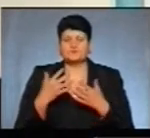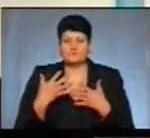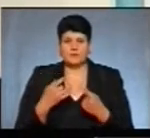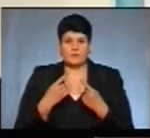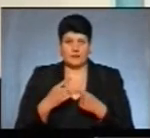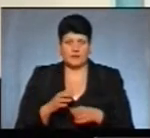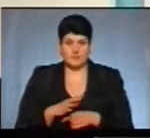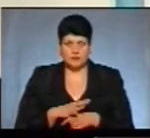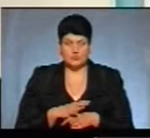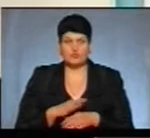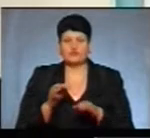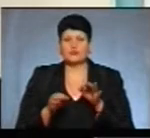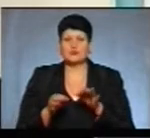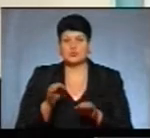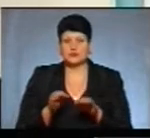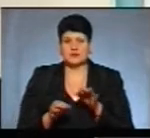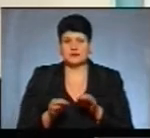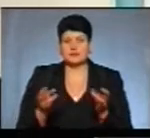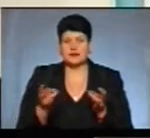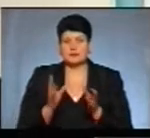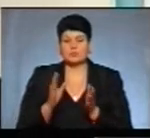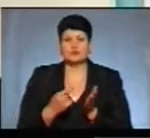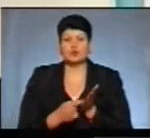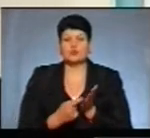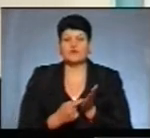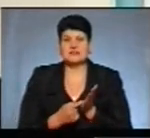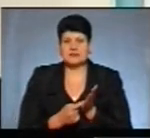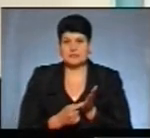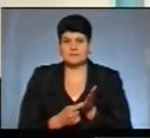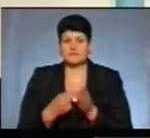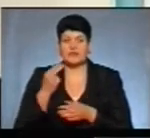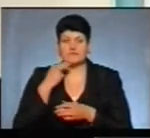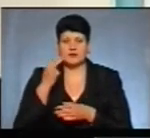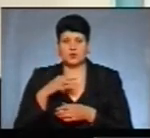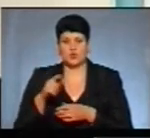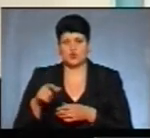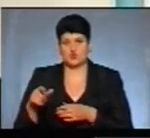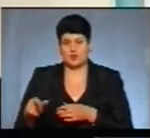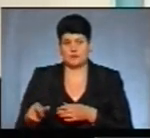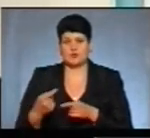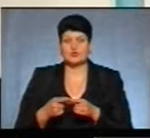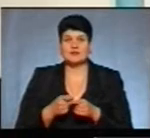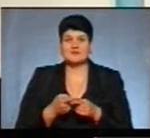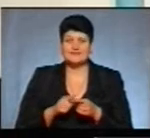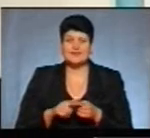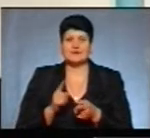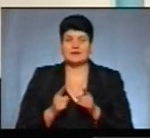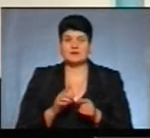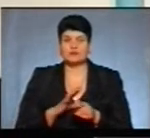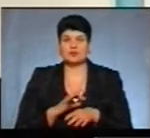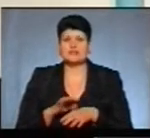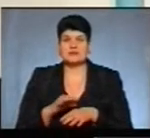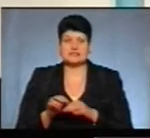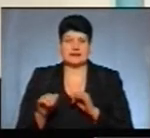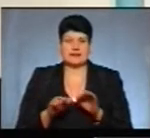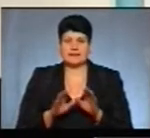вами. В суді треба буде довести вину особи, так, що це дійсно були насильницькі дії, а